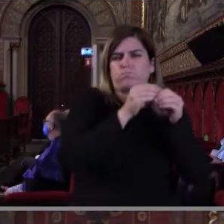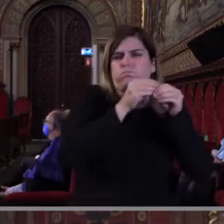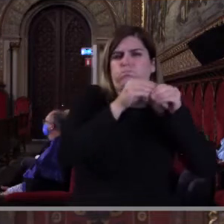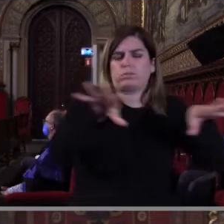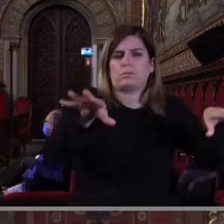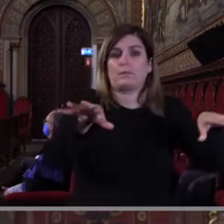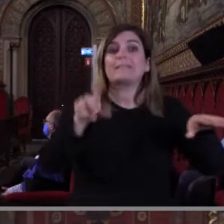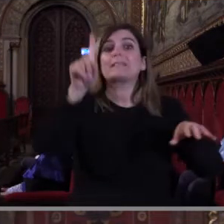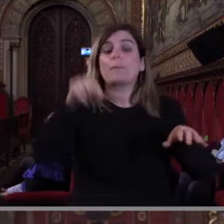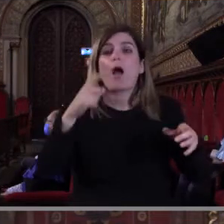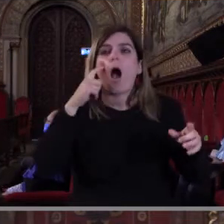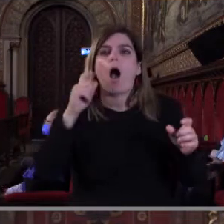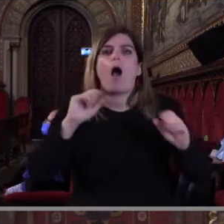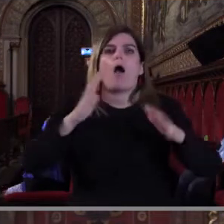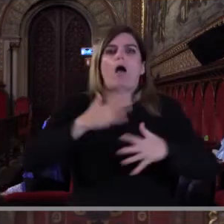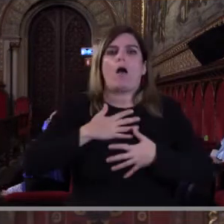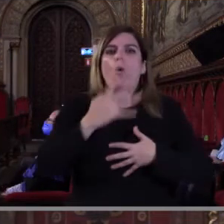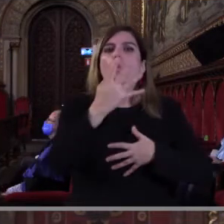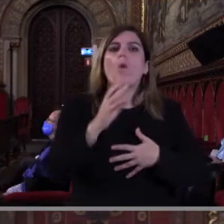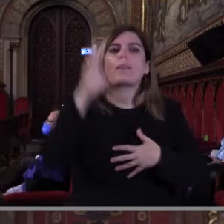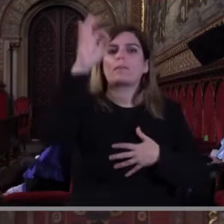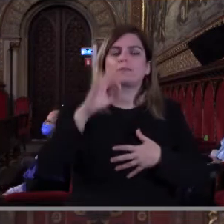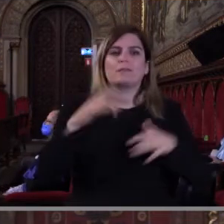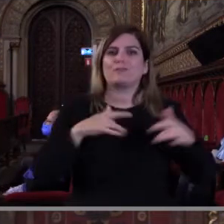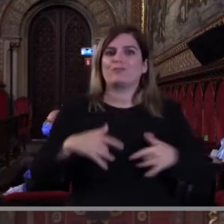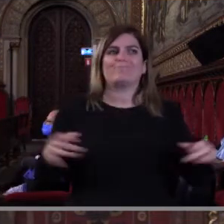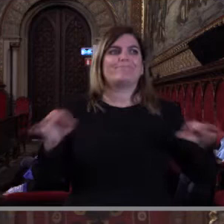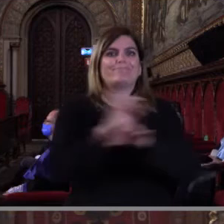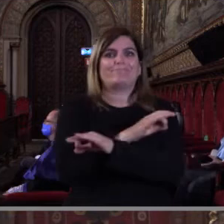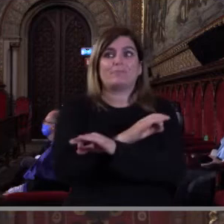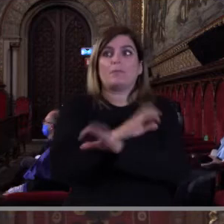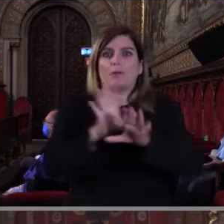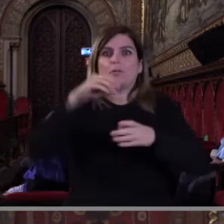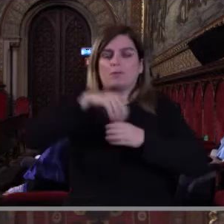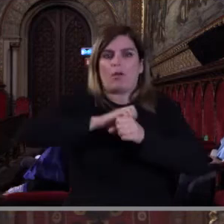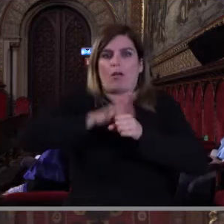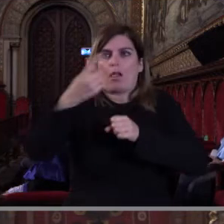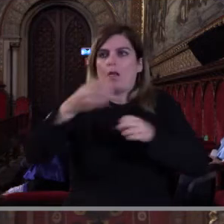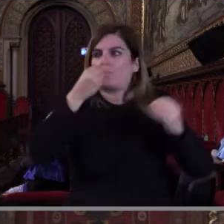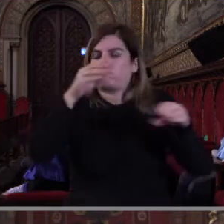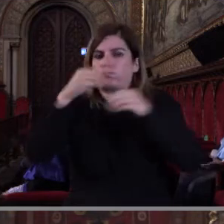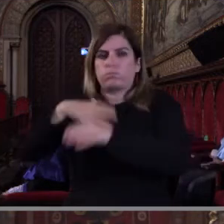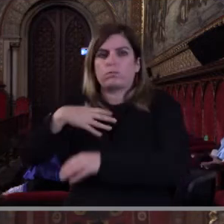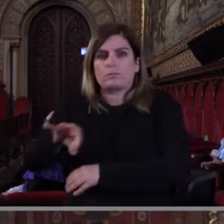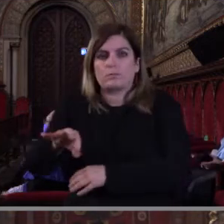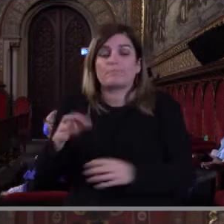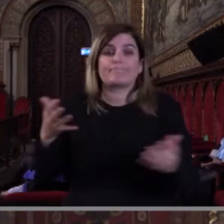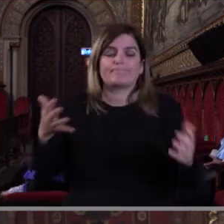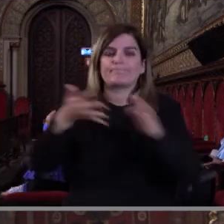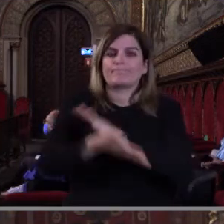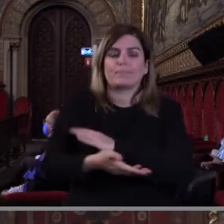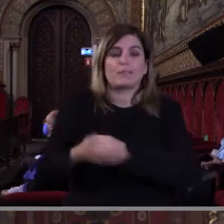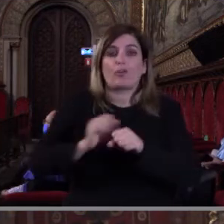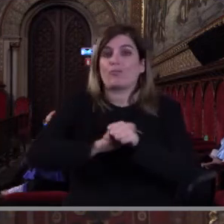pacients asimptomàtics, probablement el 40% del total, que podien contagiar. I especialment no sabíem que la malaltia ja